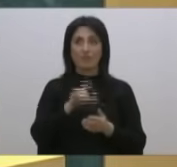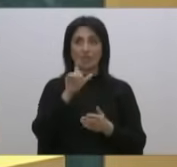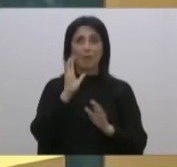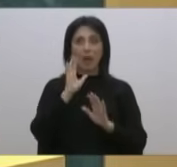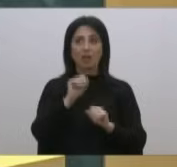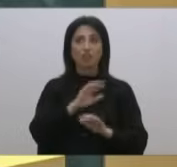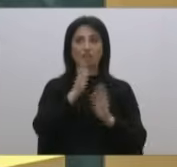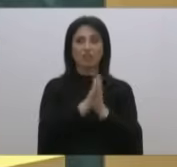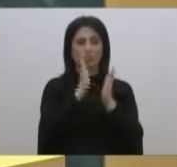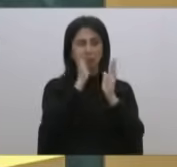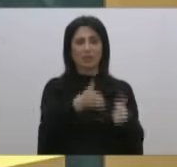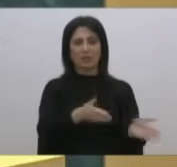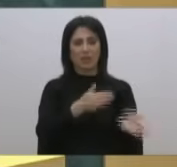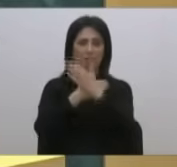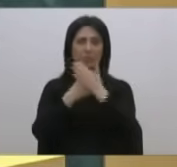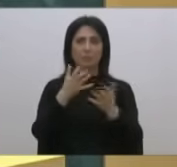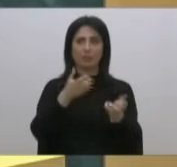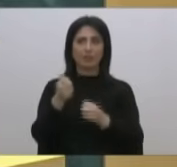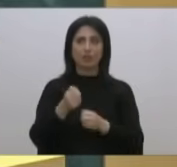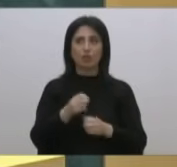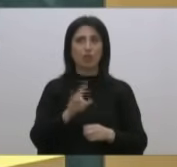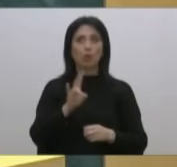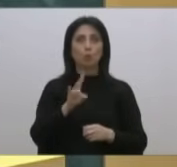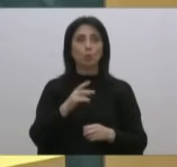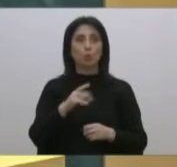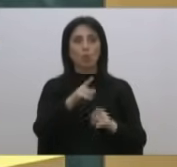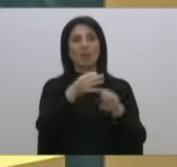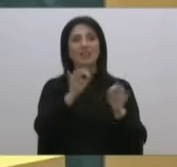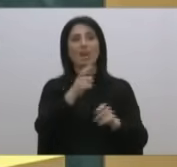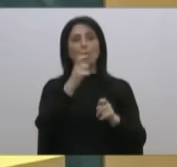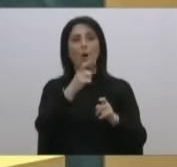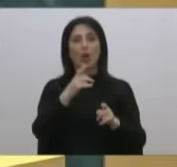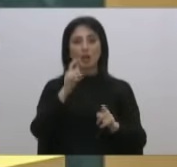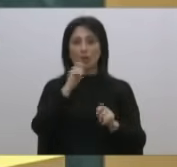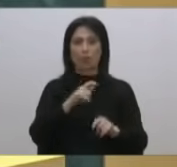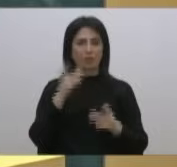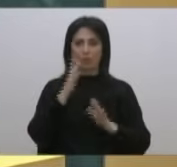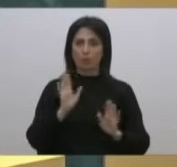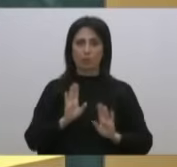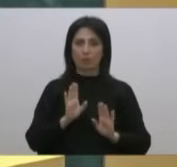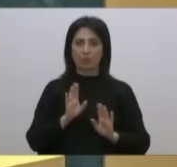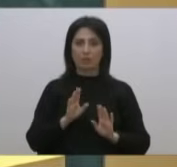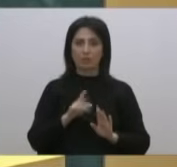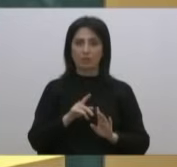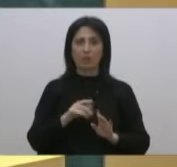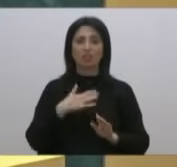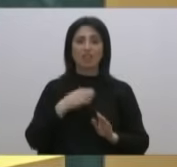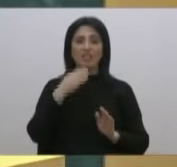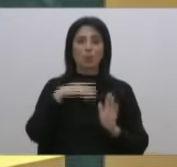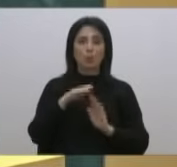ხარს უჭერო საერთოდ პირდაპირ მიიღონ ყოველგვარი რამის გარეშე, მაგრამ ნუ იტყვით, რომ ჩვენზე უფრო დემოკრატიულია, წარმოუდგენელი რაღაცას ამბობთ რა. ეს ხო